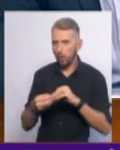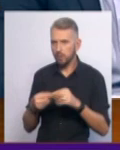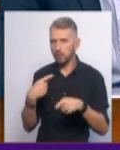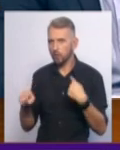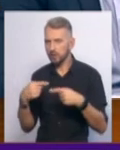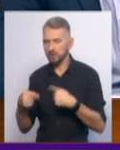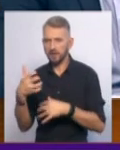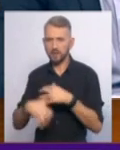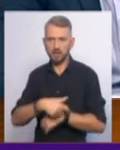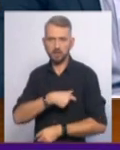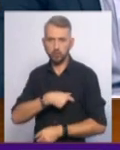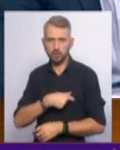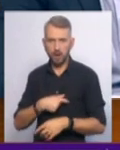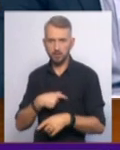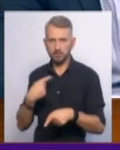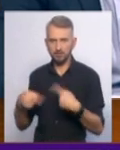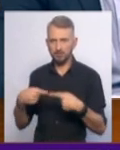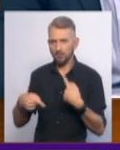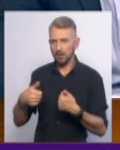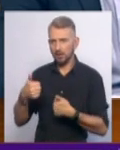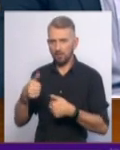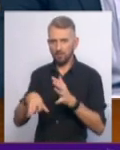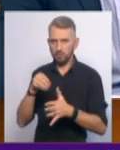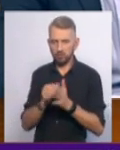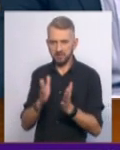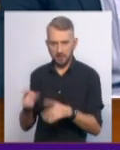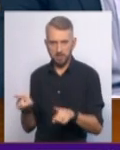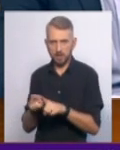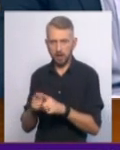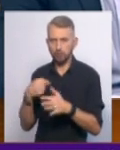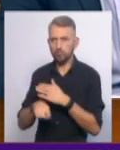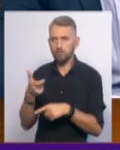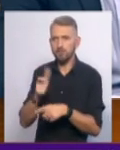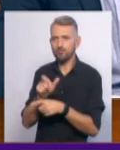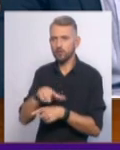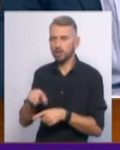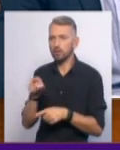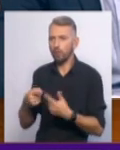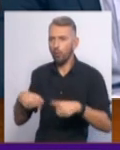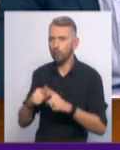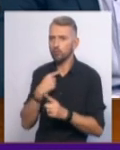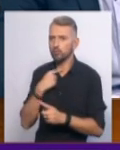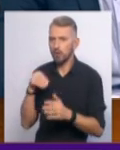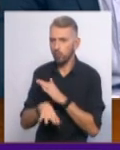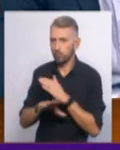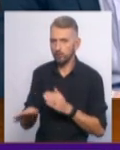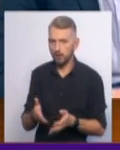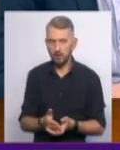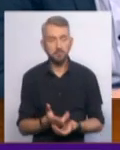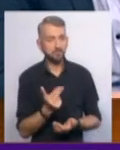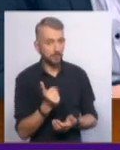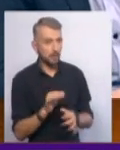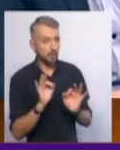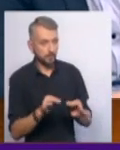серед депутатів, ось цей різнобій якраз через виборчу систему, тому що більшість людей з цього округу не проголосувало. Саме так. Так.